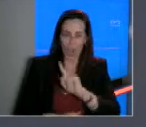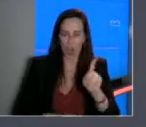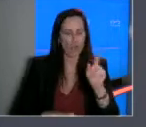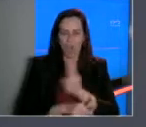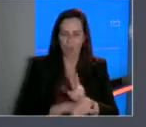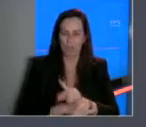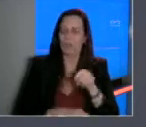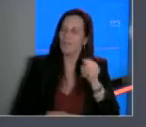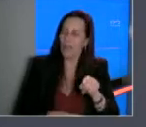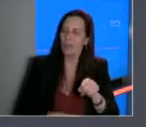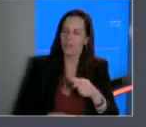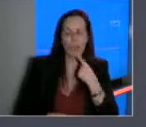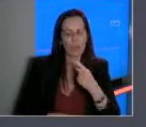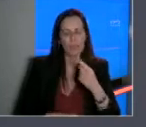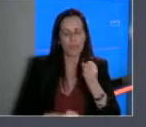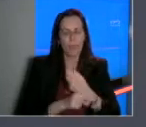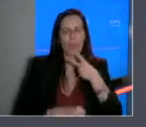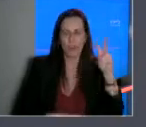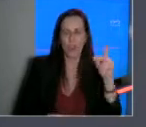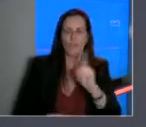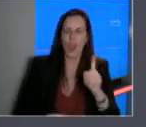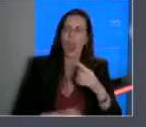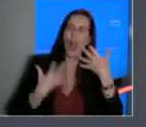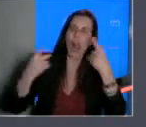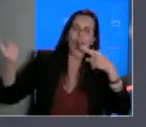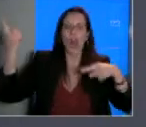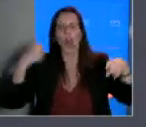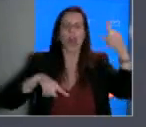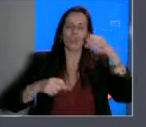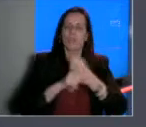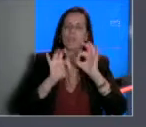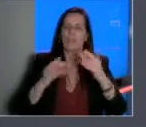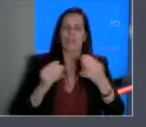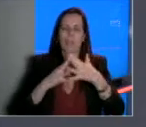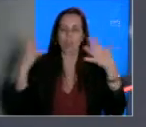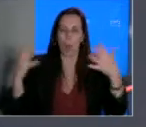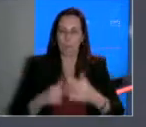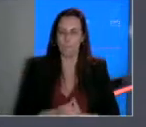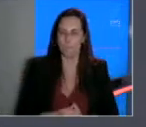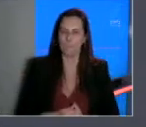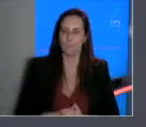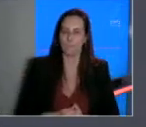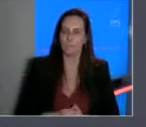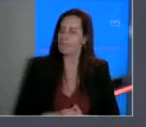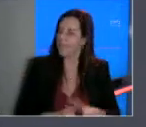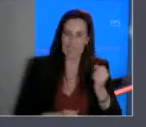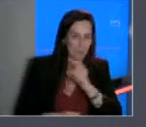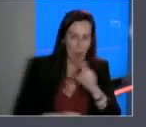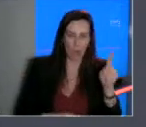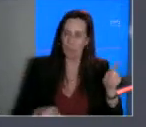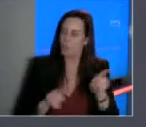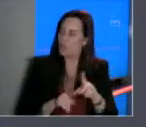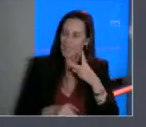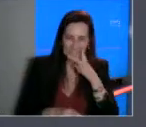ישקרו, כאלה שיעמדו בהבטחות שלהם ולא יספרו שהם עושים את זה למען דברים גדולים יותר. אחרת, כפי